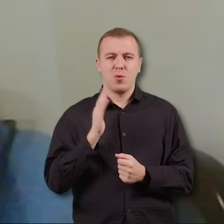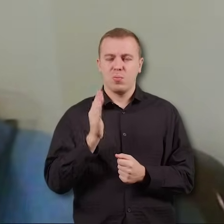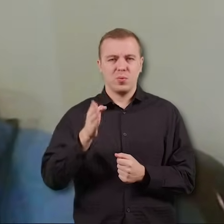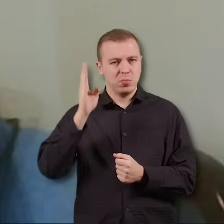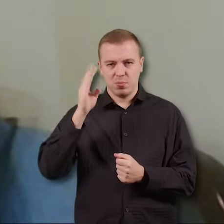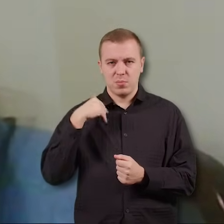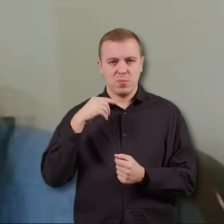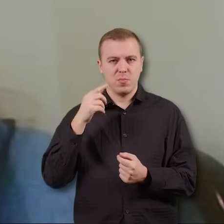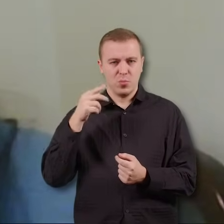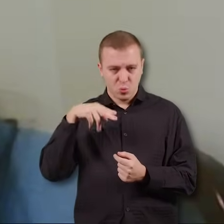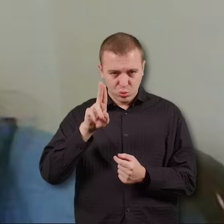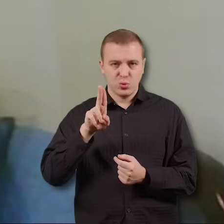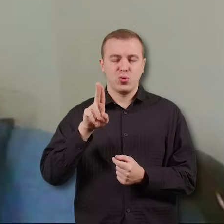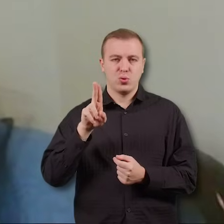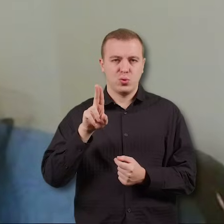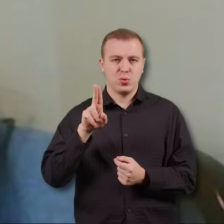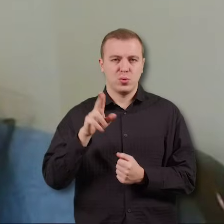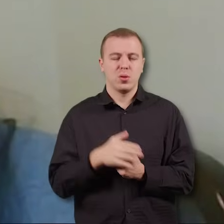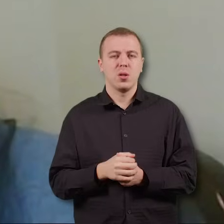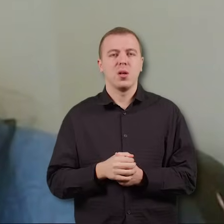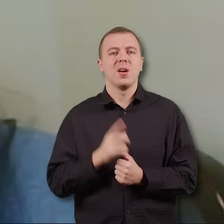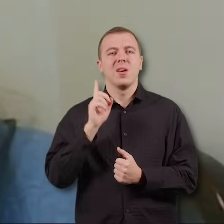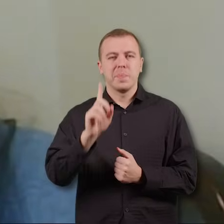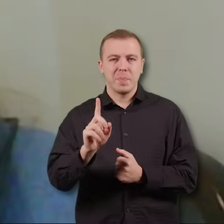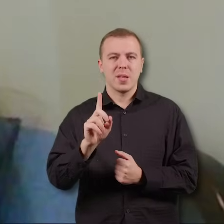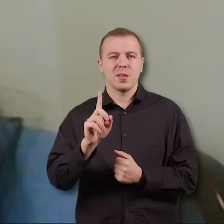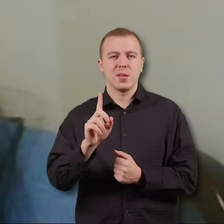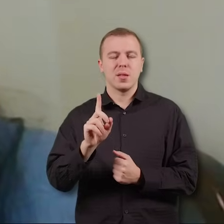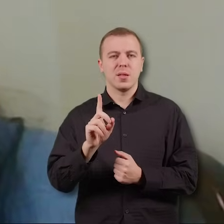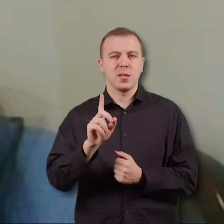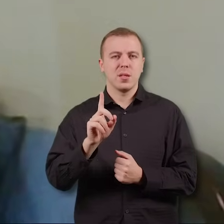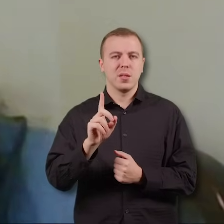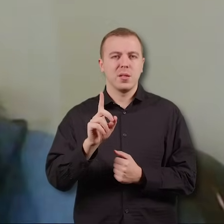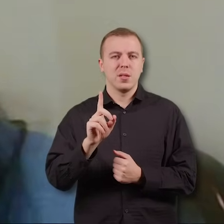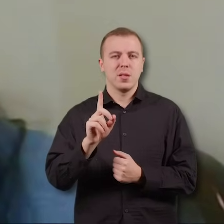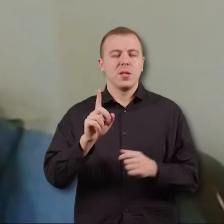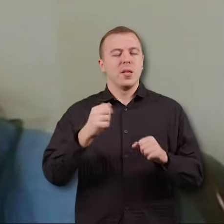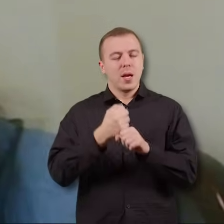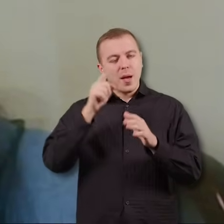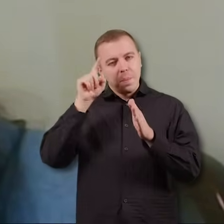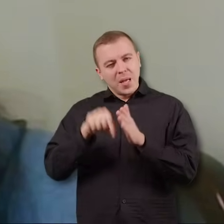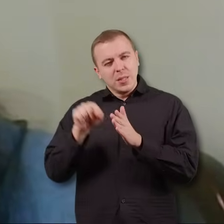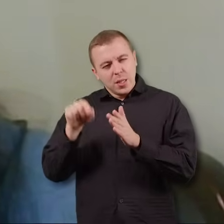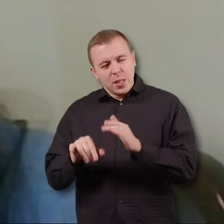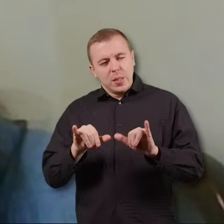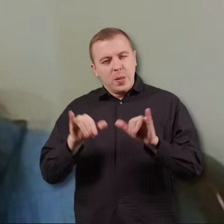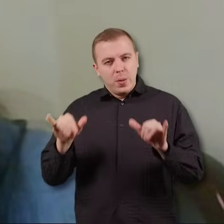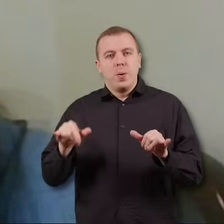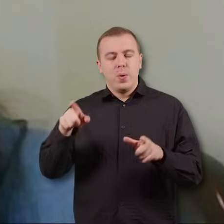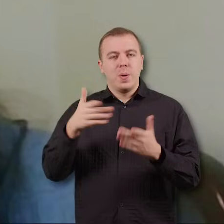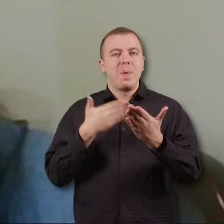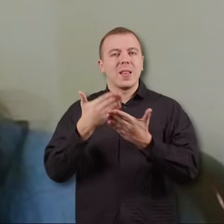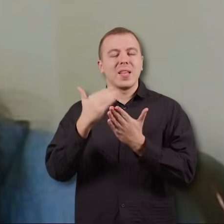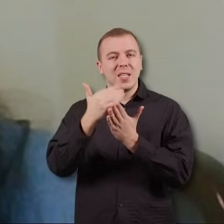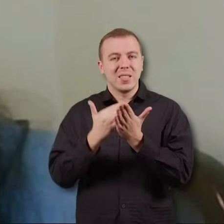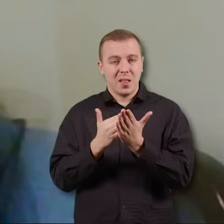tikrai aš balsuočiau už, bet tiesiog turiu dar pasigilinti į tą pateiktą